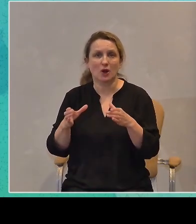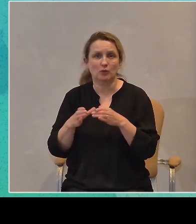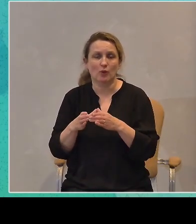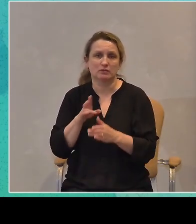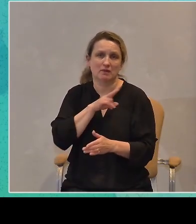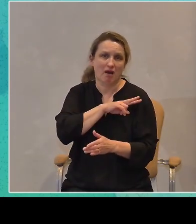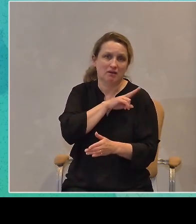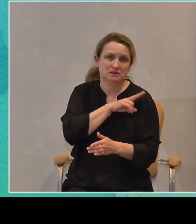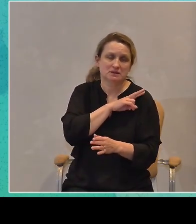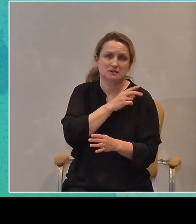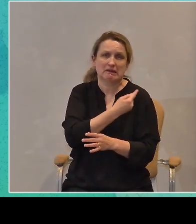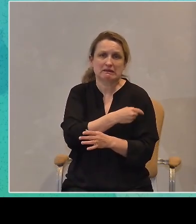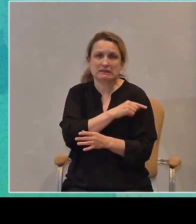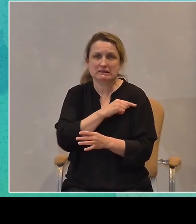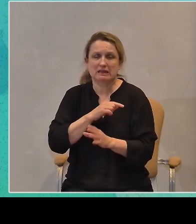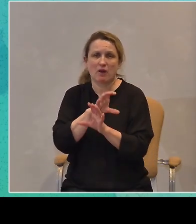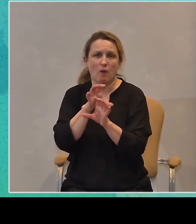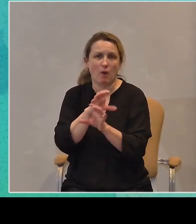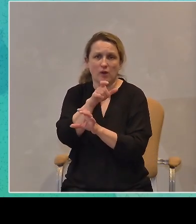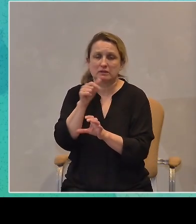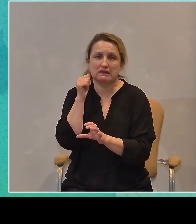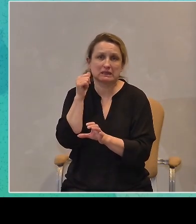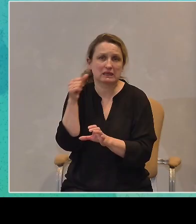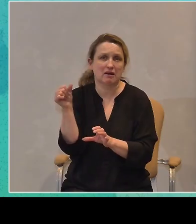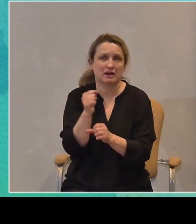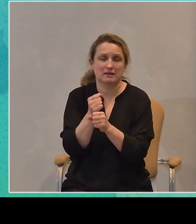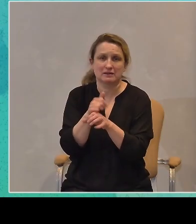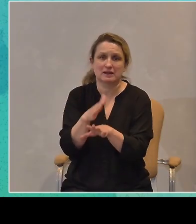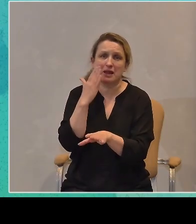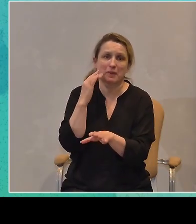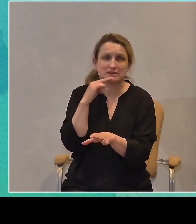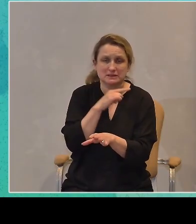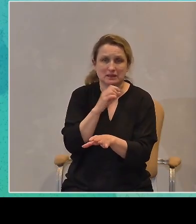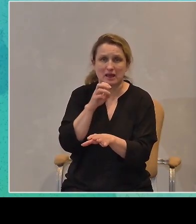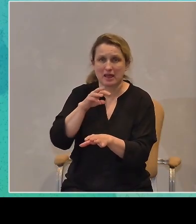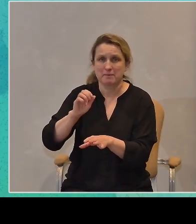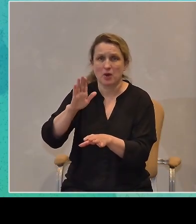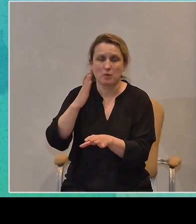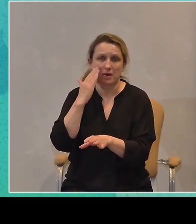arste, õdesid, hooldajad, kes iga nädal emmaga tegelevad, emma vanemaid, kes